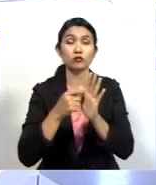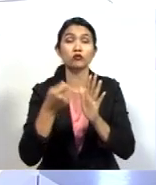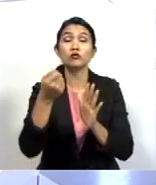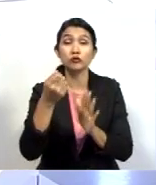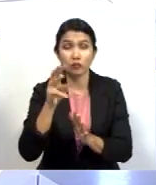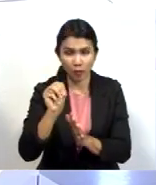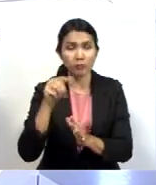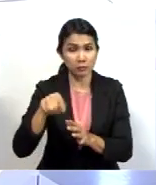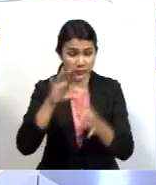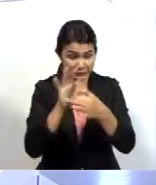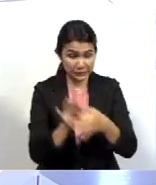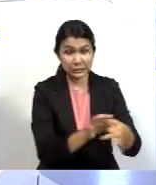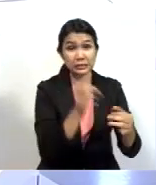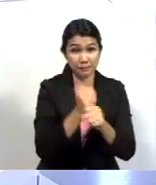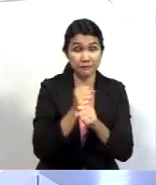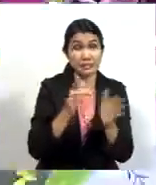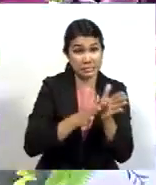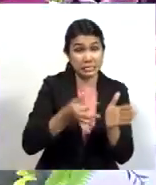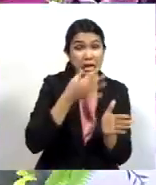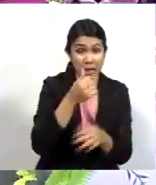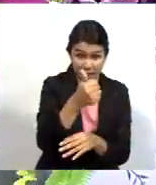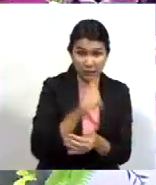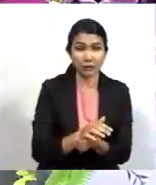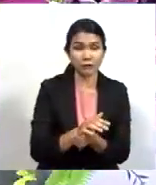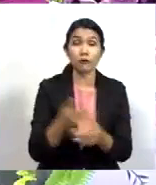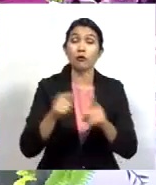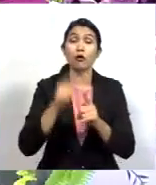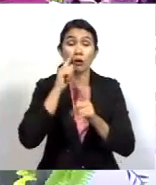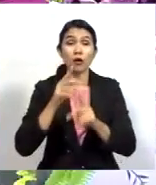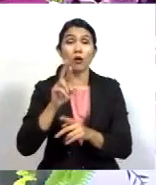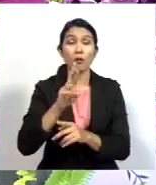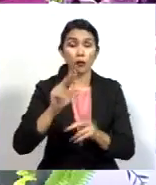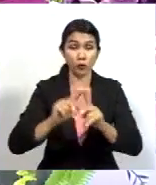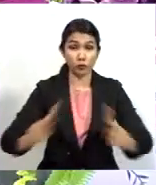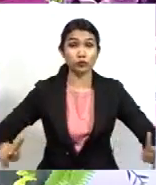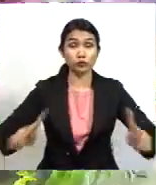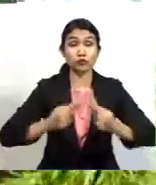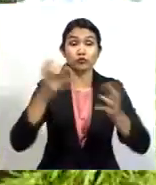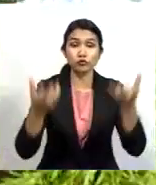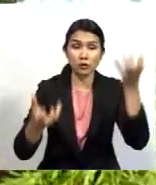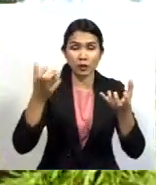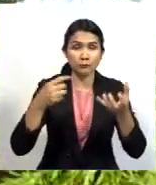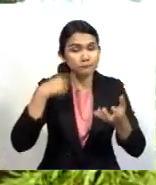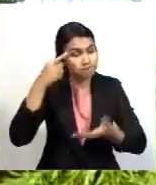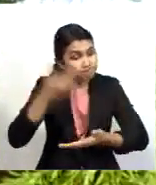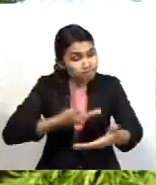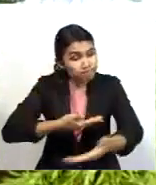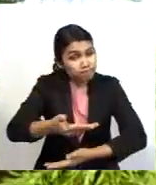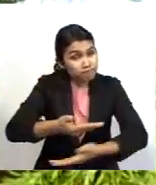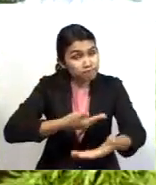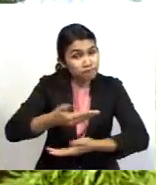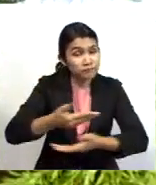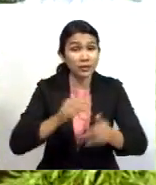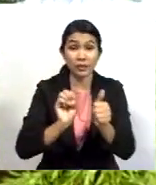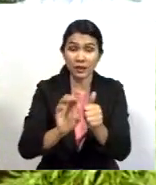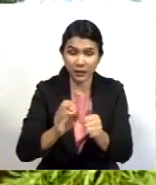ะครับด้านนายสมศักดิ์เทพสุทินรัฐมนตรีว่าการกระทรวงยุติธรรมครับได้เปิดการเสวนาแลกเปลี่ยนความคิดเห็นและข้อเสนอแ